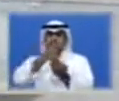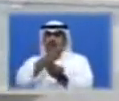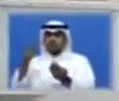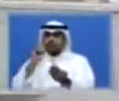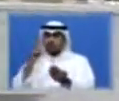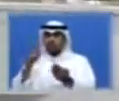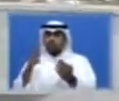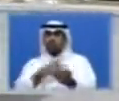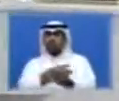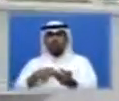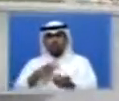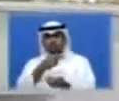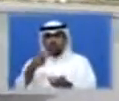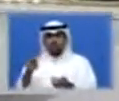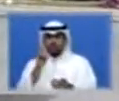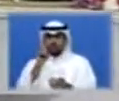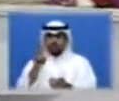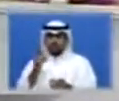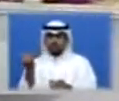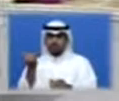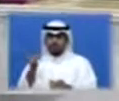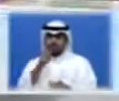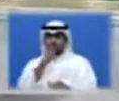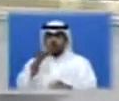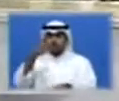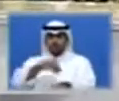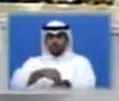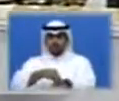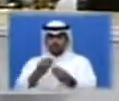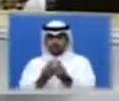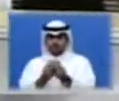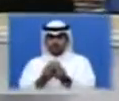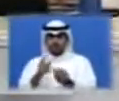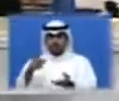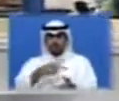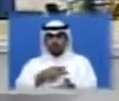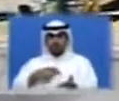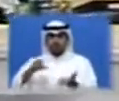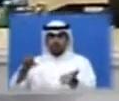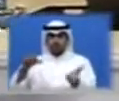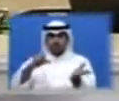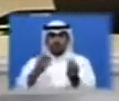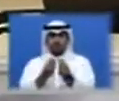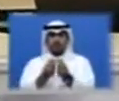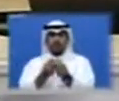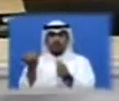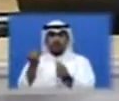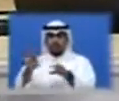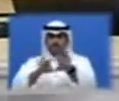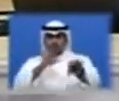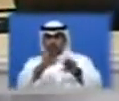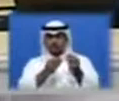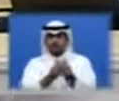الميادين. ثم أحيط مجلس الوزراء علما بتشكيل الوفد المرافق لسمو رئيس مجلس الوزراء